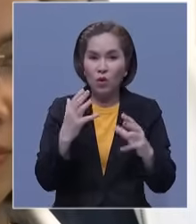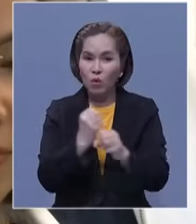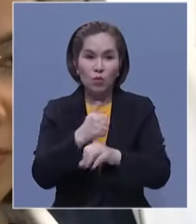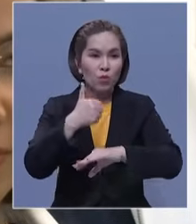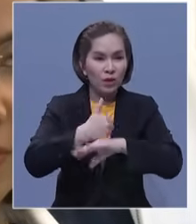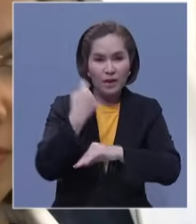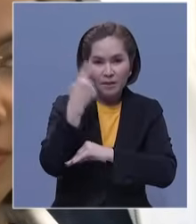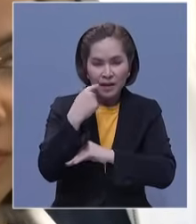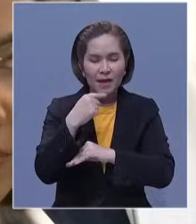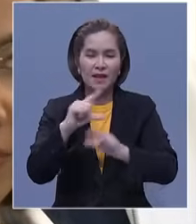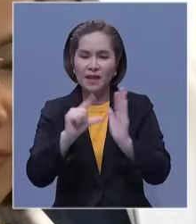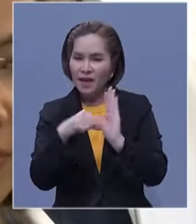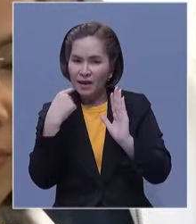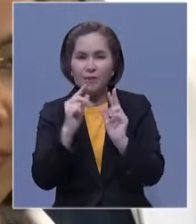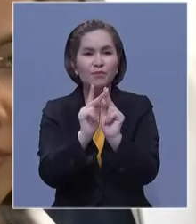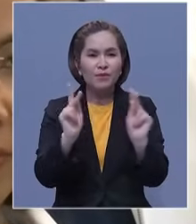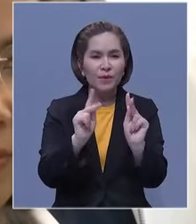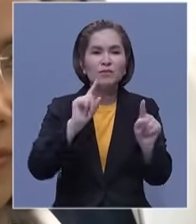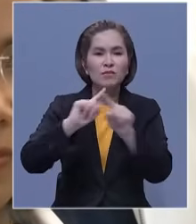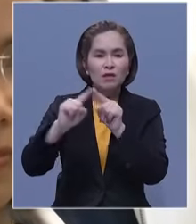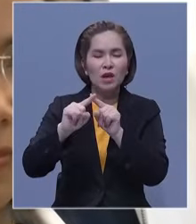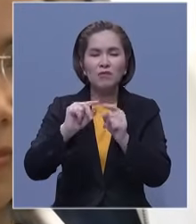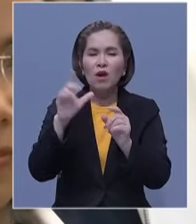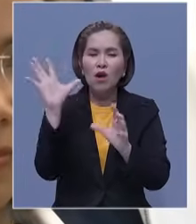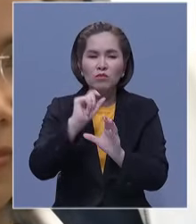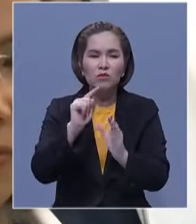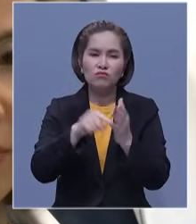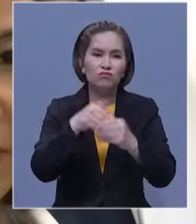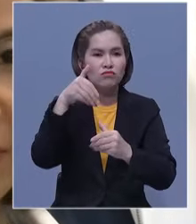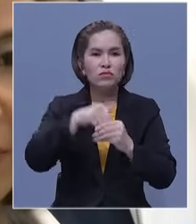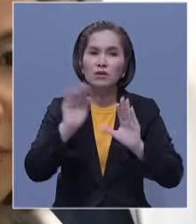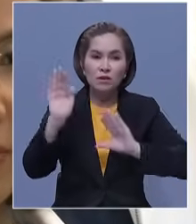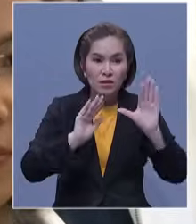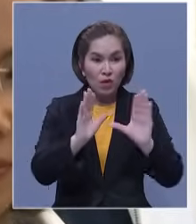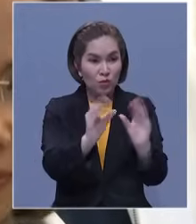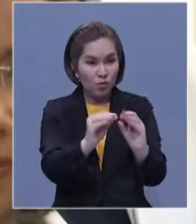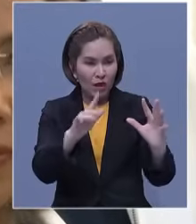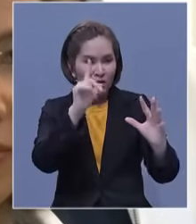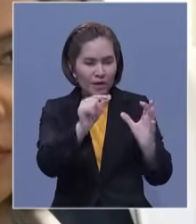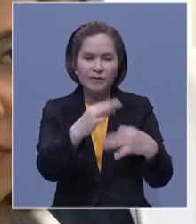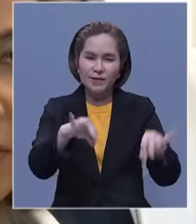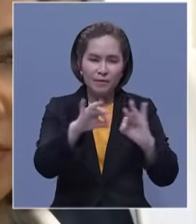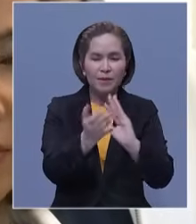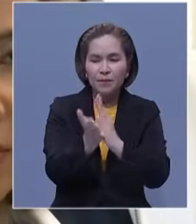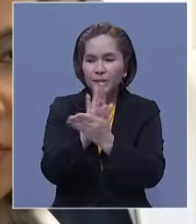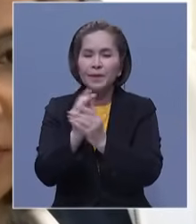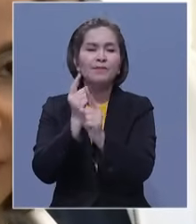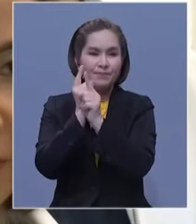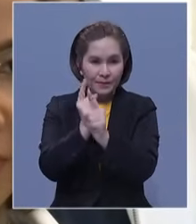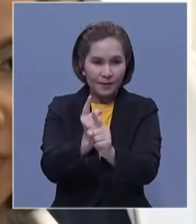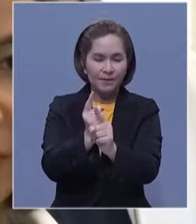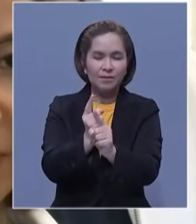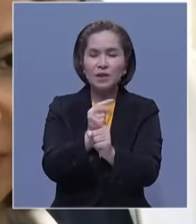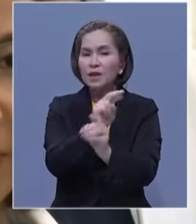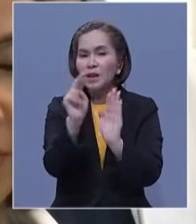รรมการบริหารพรรคจริงๆก็มันก็เปลี่ยนไปได้ตามที่ประชุมใหญ่ของพรรคอันนี้มันคือข้อบังคับพรร